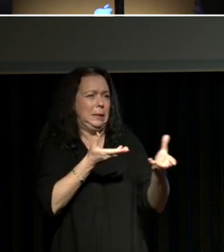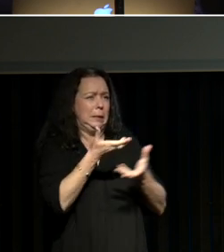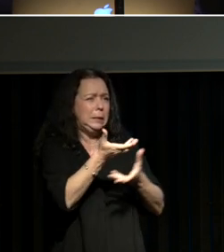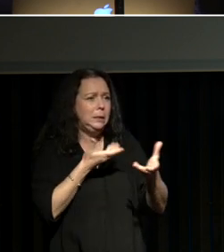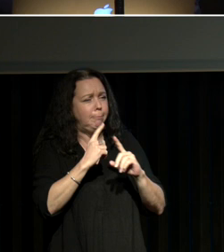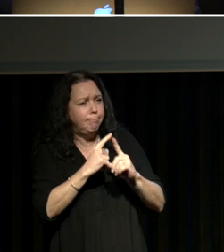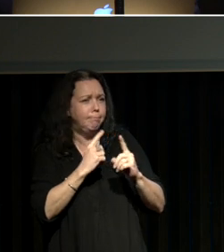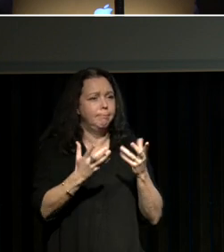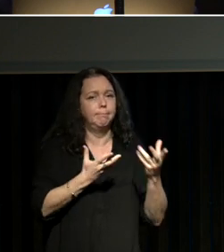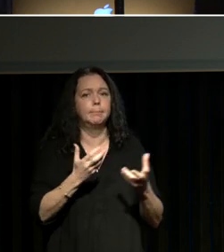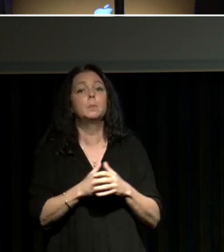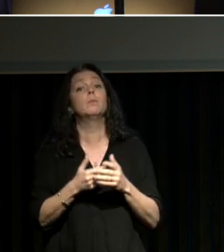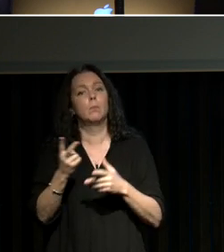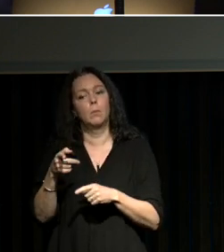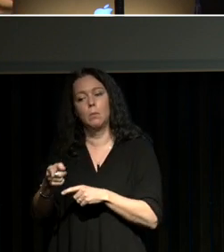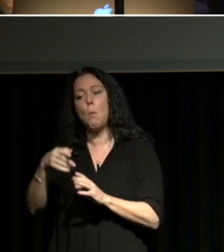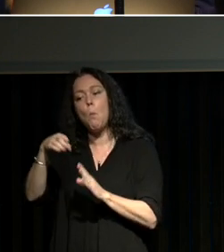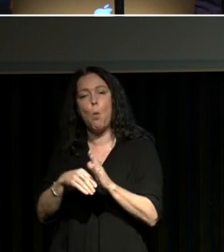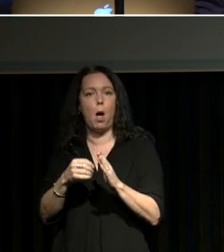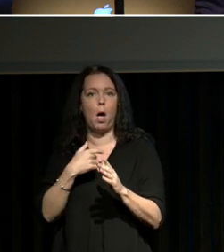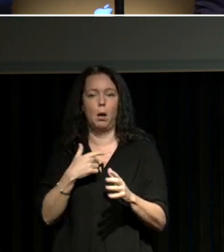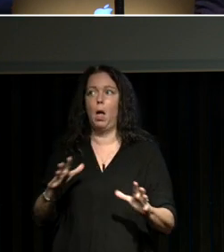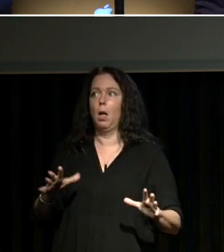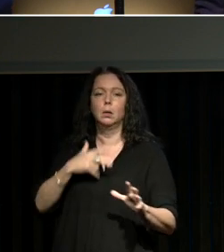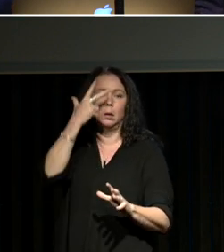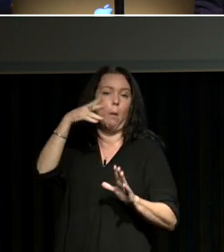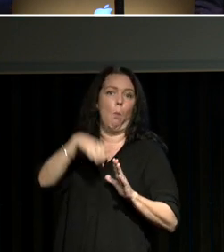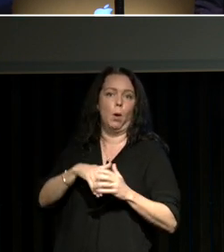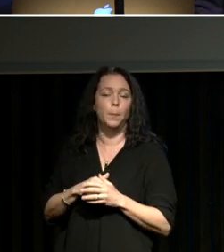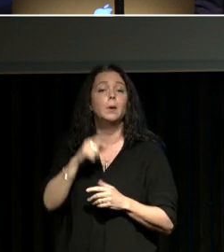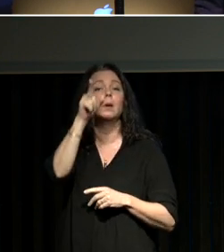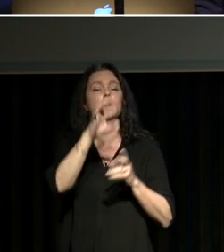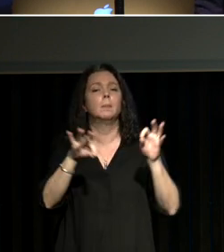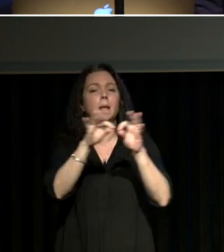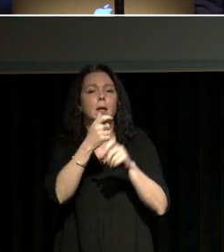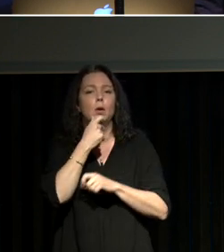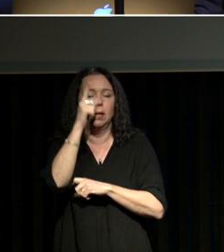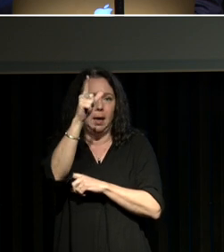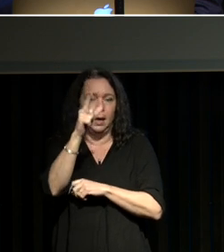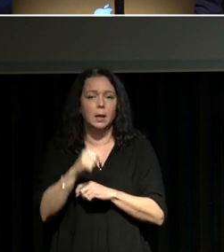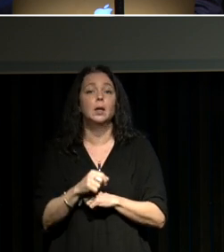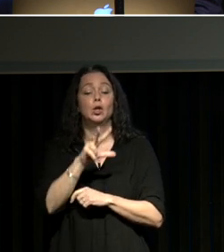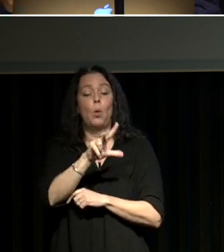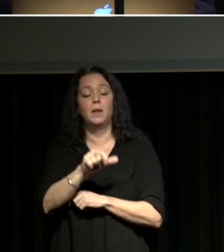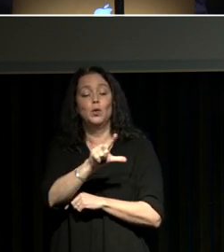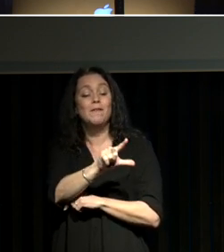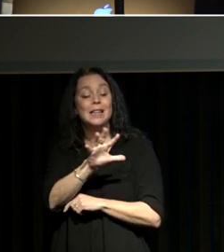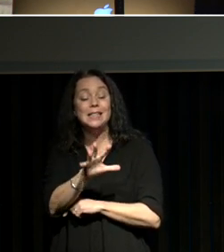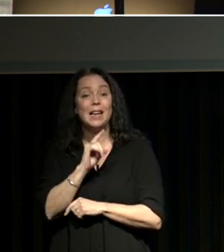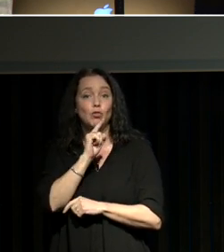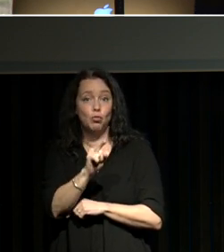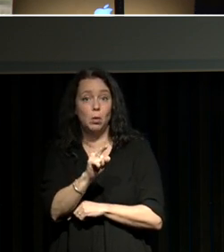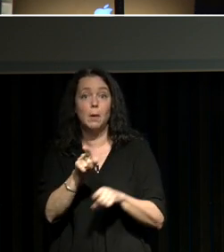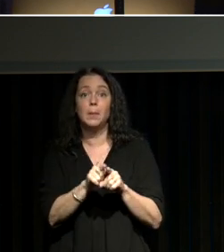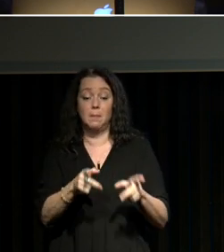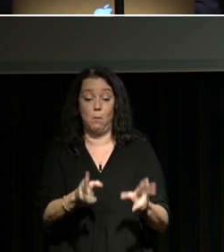C'est quelque chose de beaucoup moins traumatisant. En Angleterre, c'est 3,25 jours. Donc c'est pratiquement le même délai que